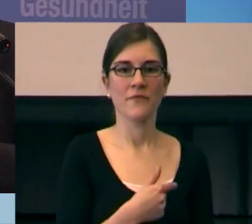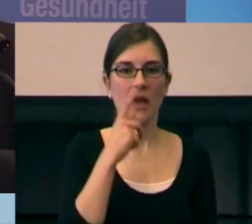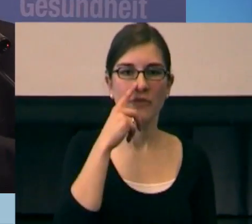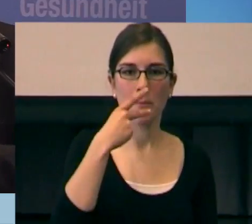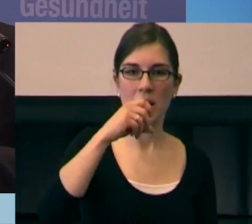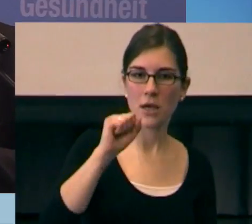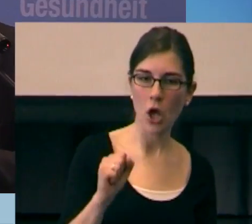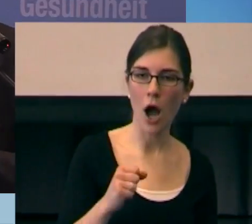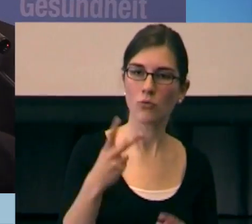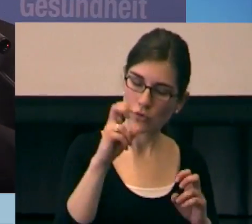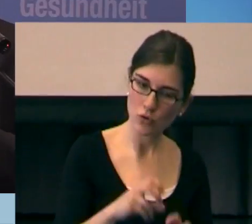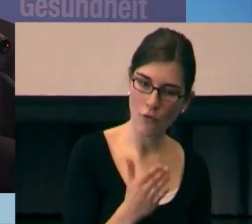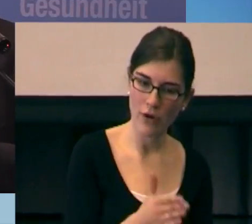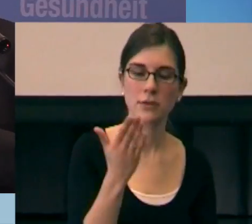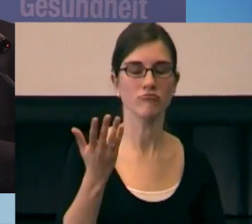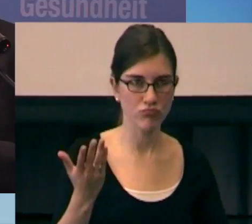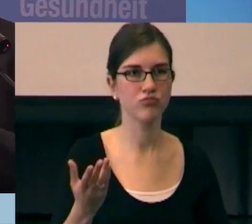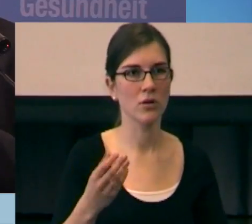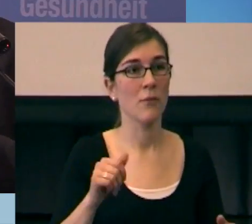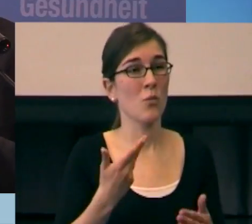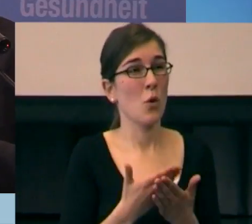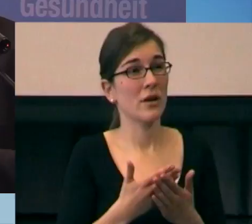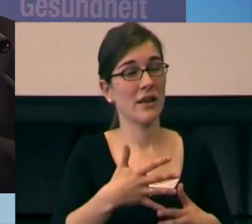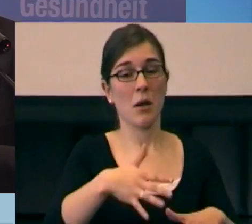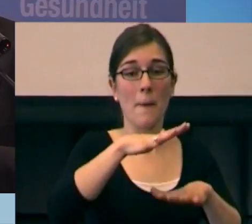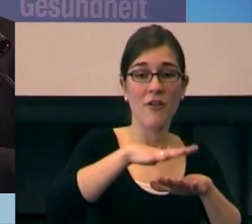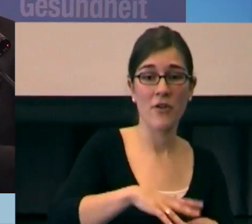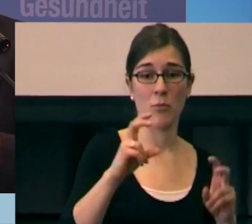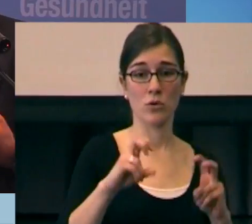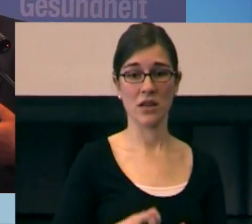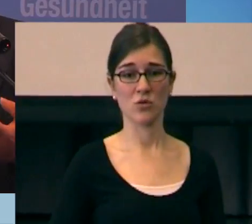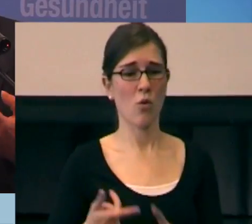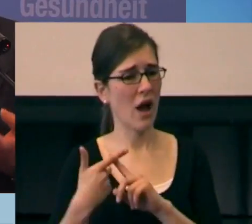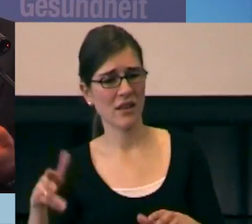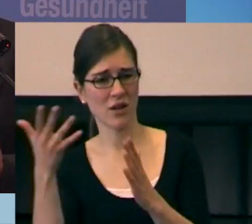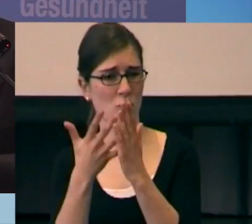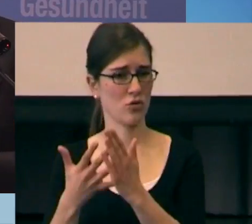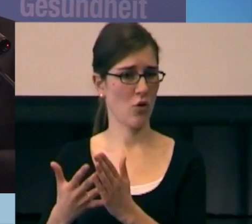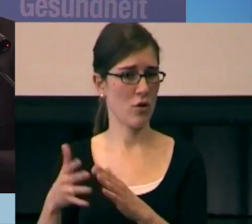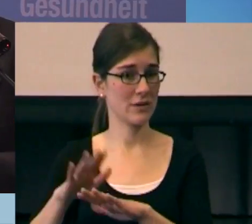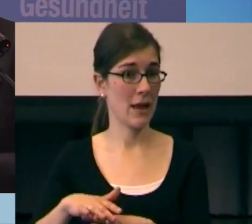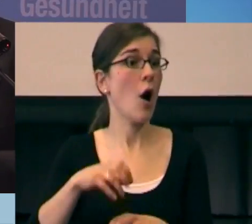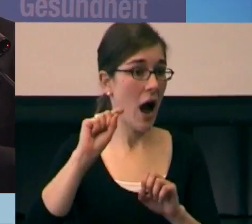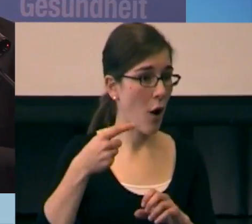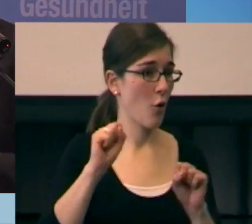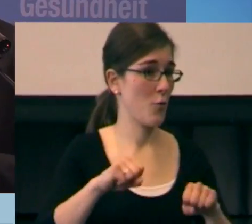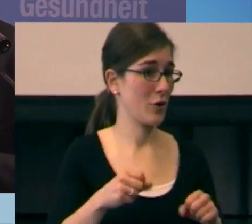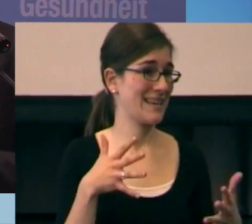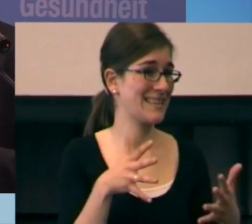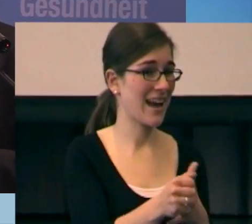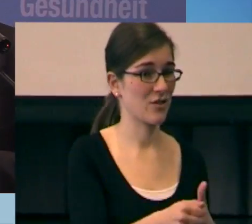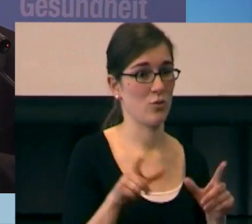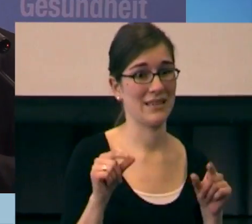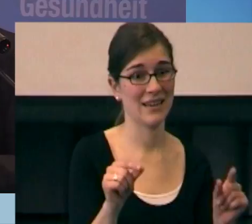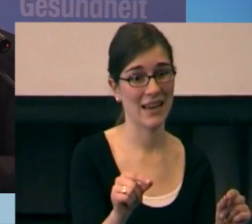eine weitere Untersuchung kommen, es kann eine Gewebeprobe kommen, es kann eine Kontrolluntersuchung kommen, es kann sogar die Diagnose Krebs kommen. Das muss man dem